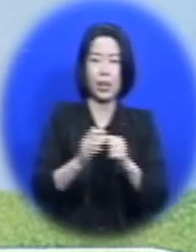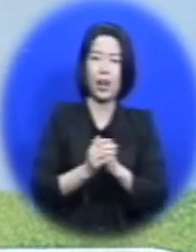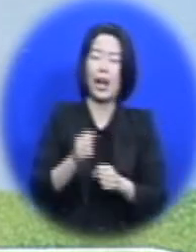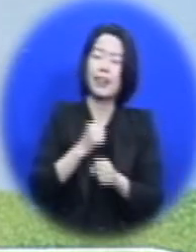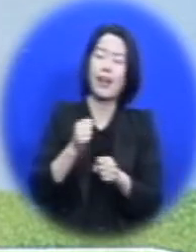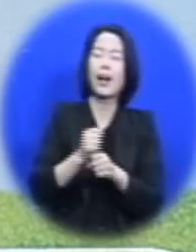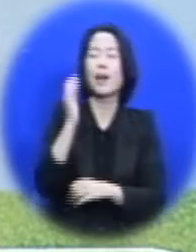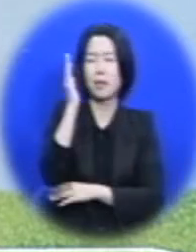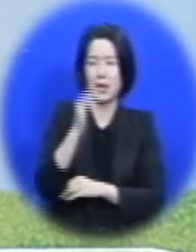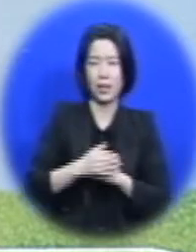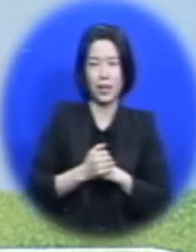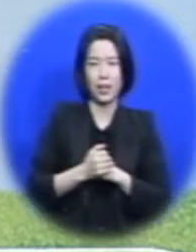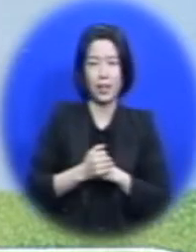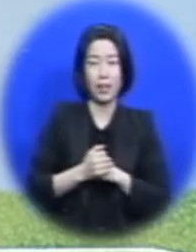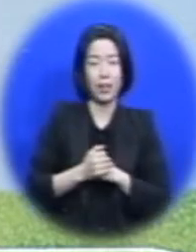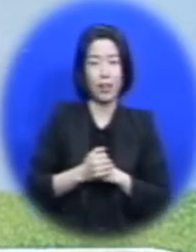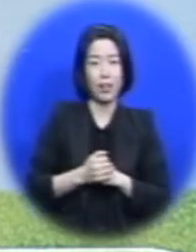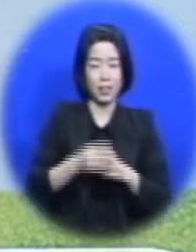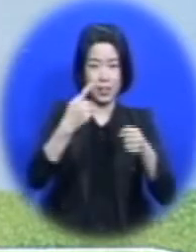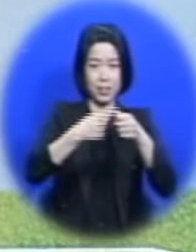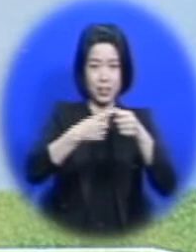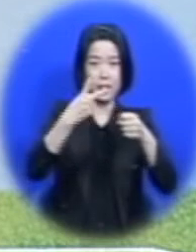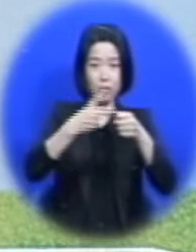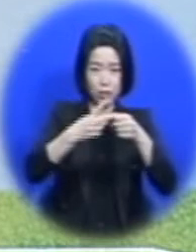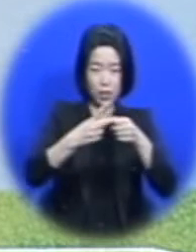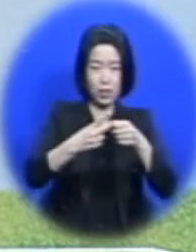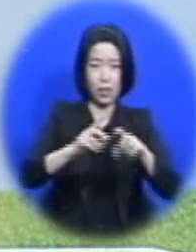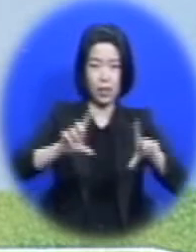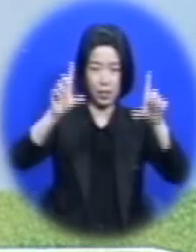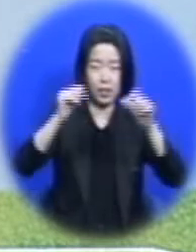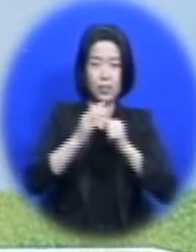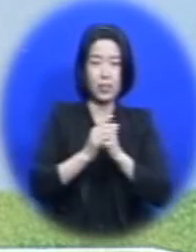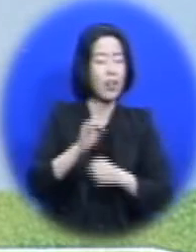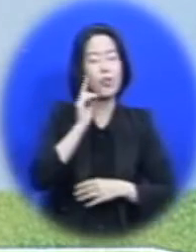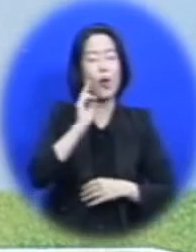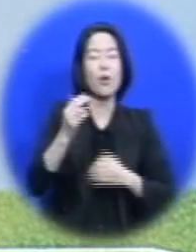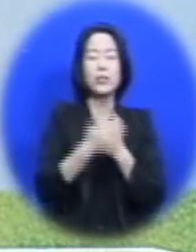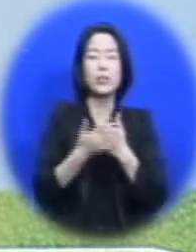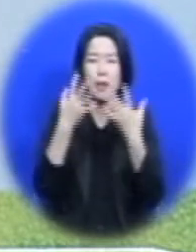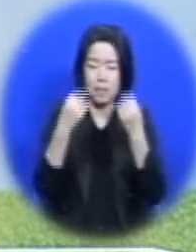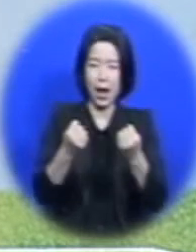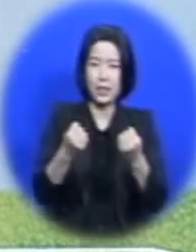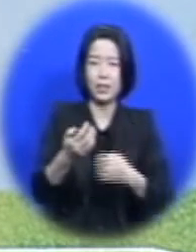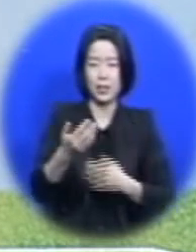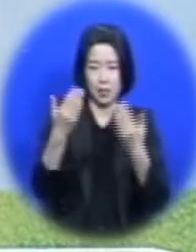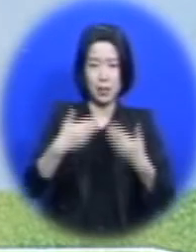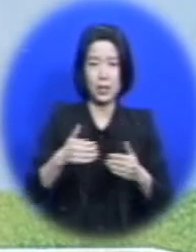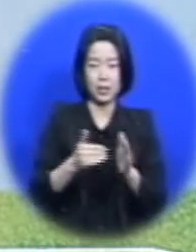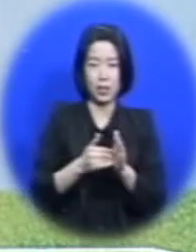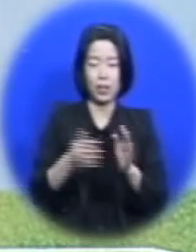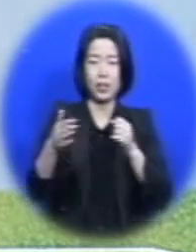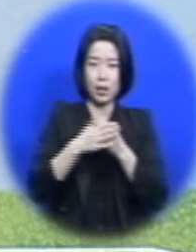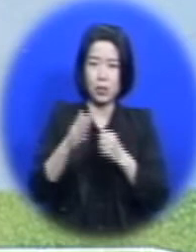난감한 이야기를 하세요 자 첫째 날 둘째 날에는 너무너무 은혜를 받으셨어요 그래서 강사 대접을 꼭 해야 된다는